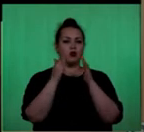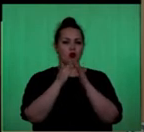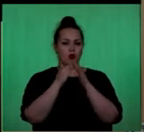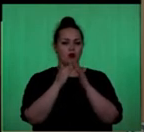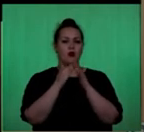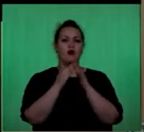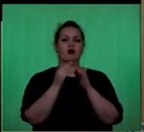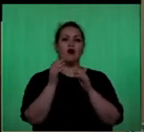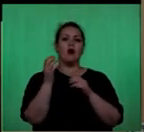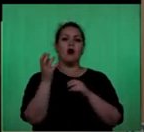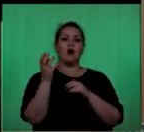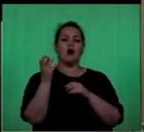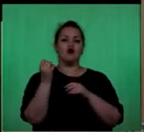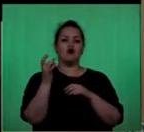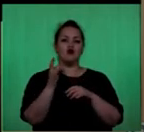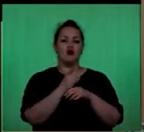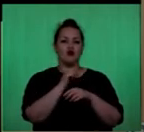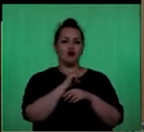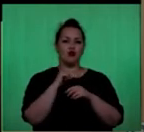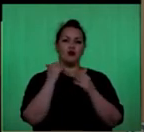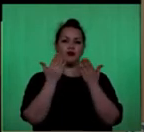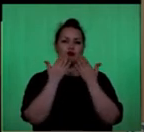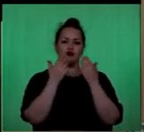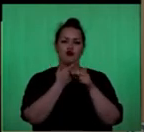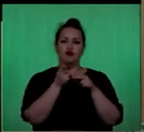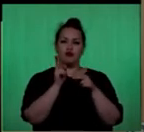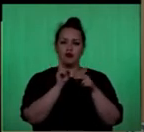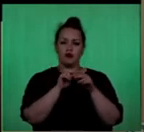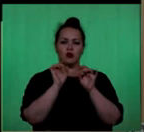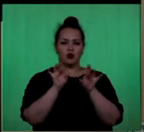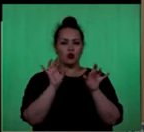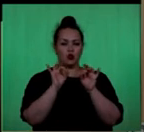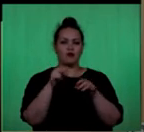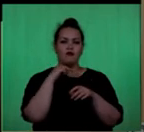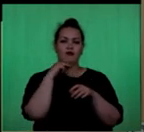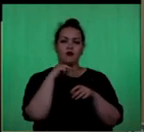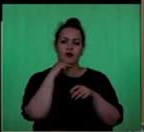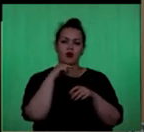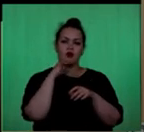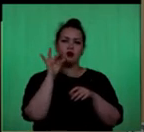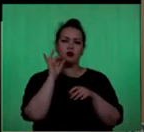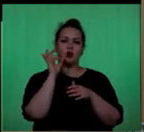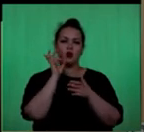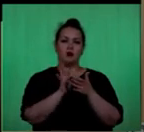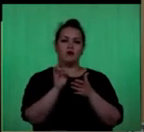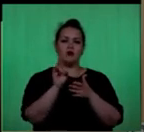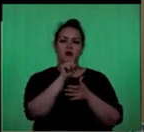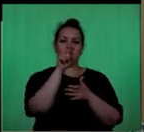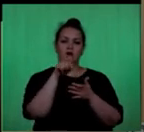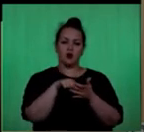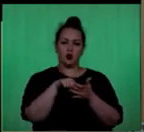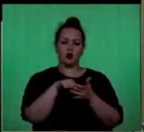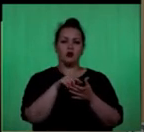еще раз самостоятельно прочитать это произведение внимательно и ответить на вопросы